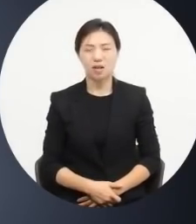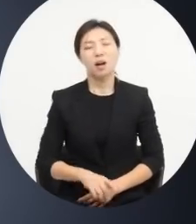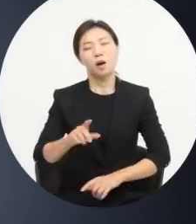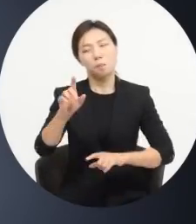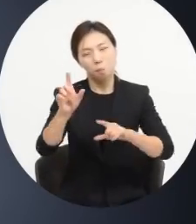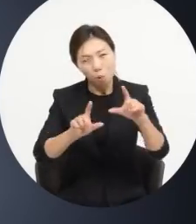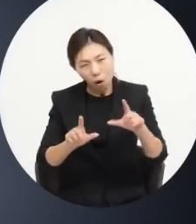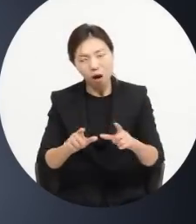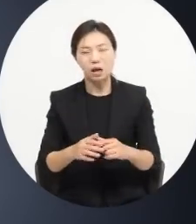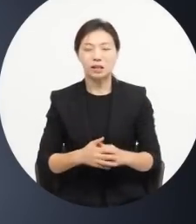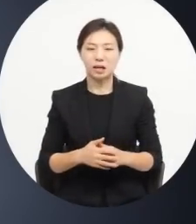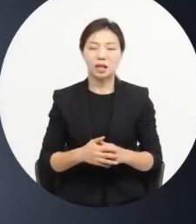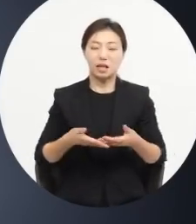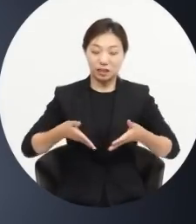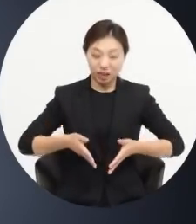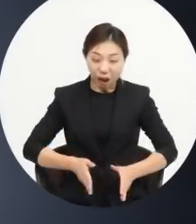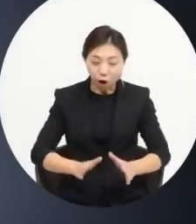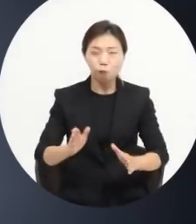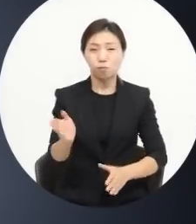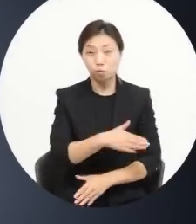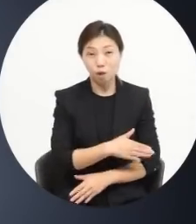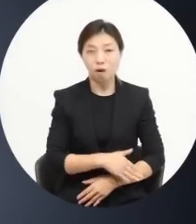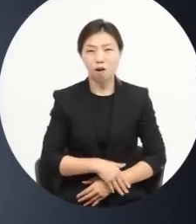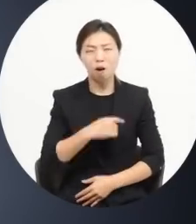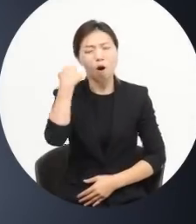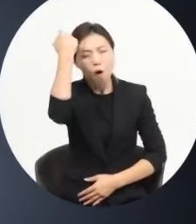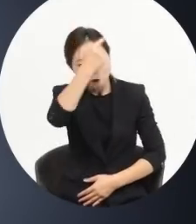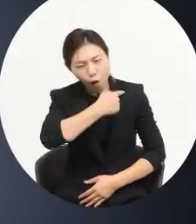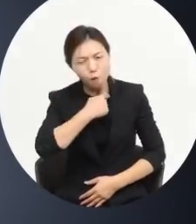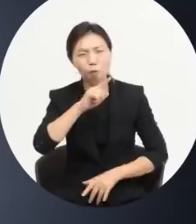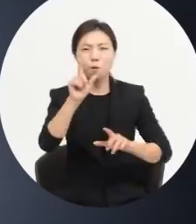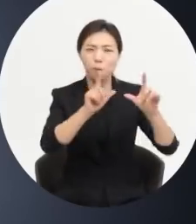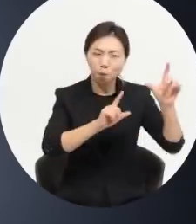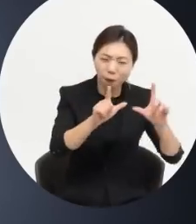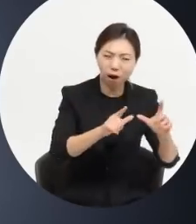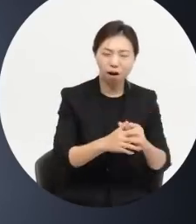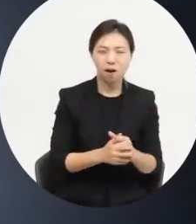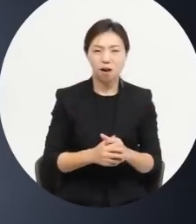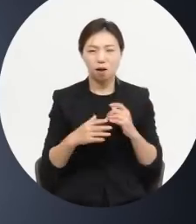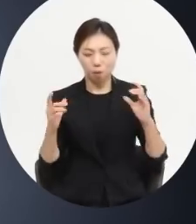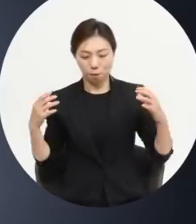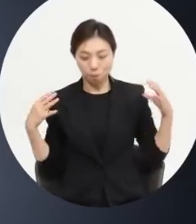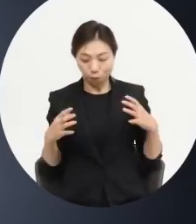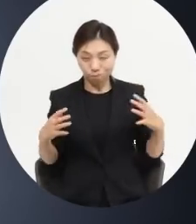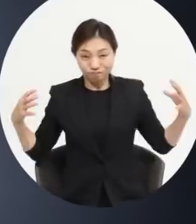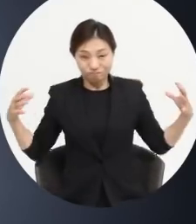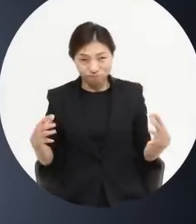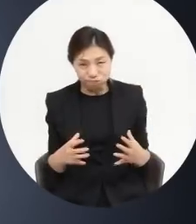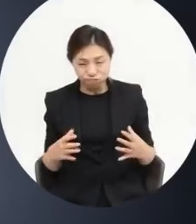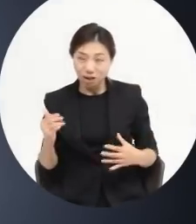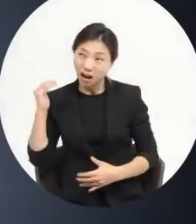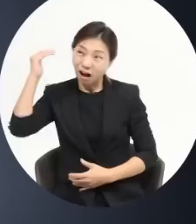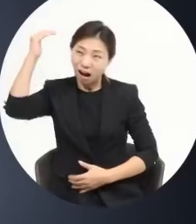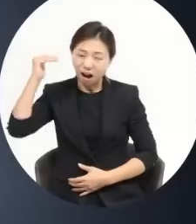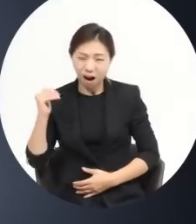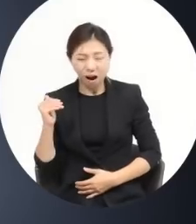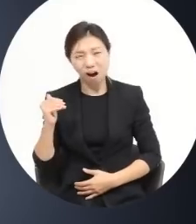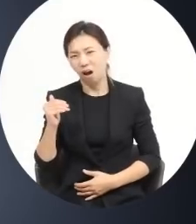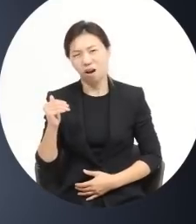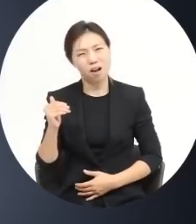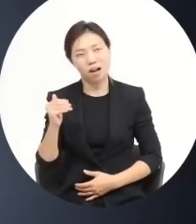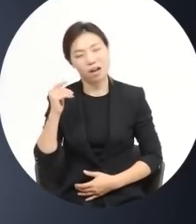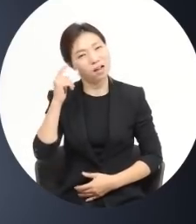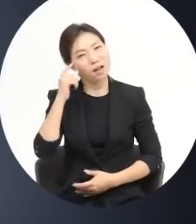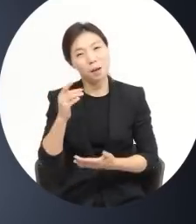즉 생김새는 잘생겼다, 못생겼다, 뚱뚱하다, 여했다, 크다, 작다 라고